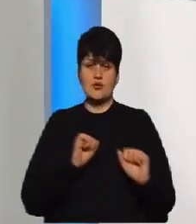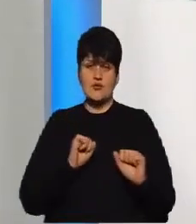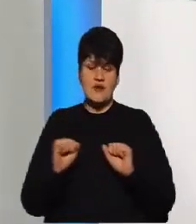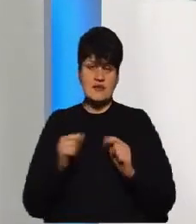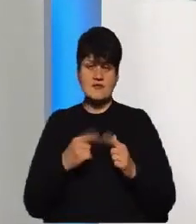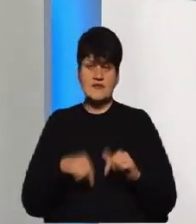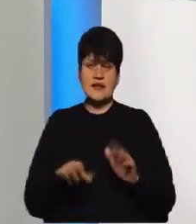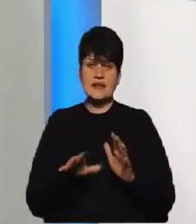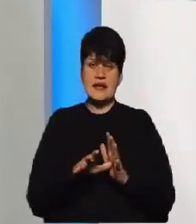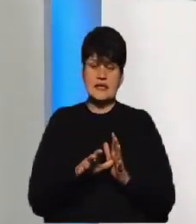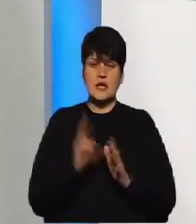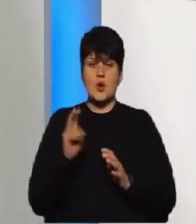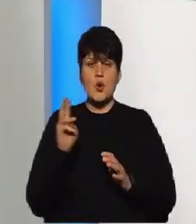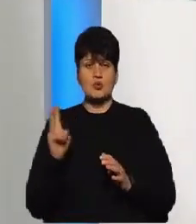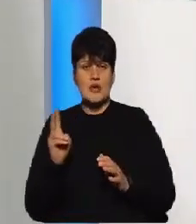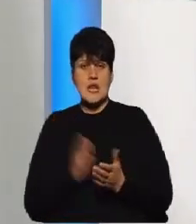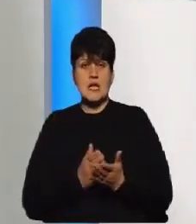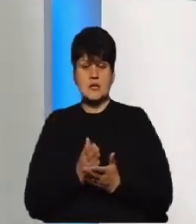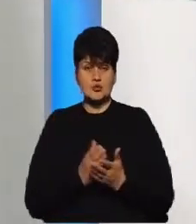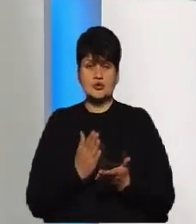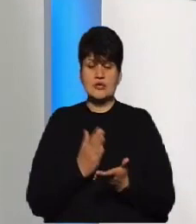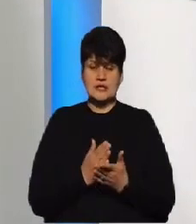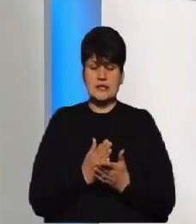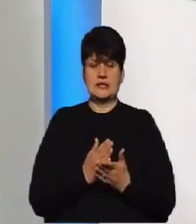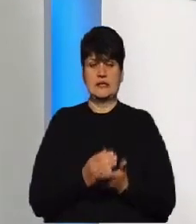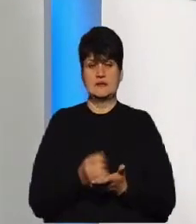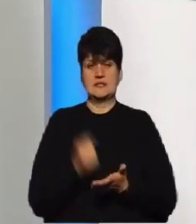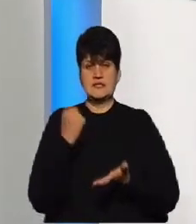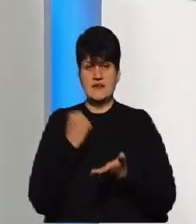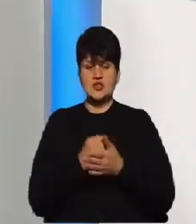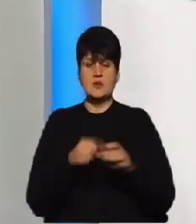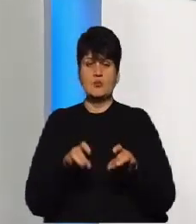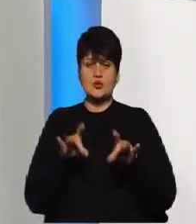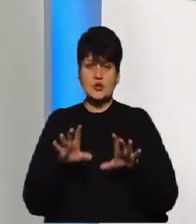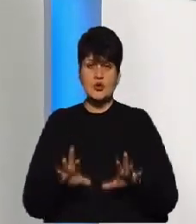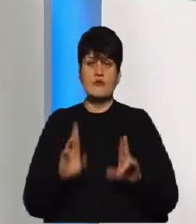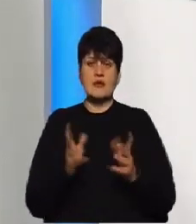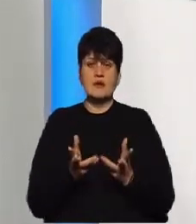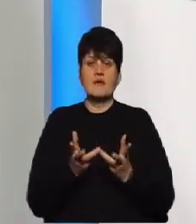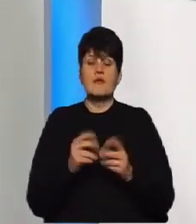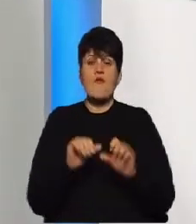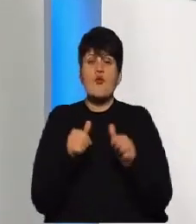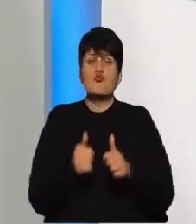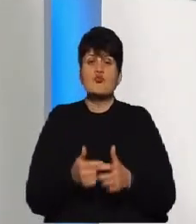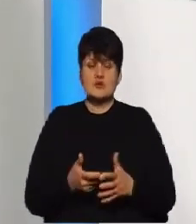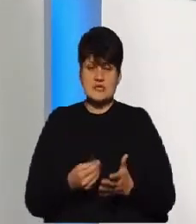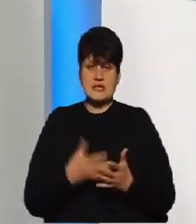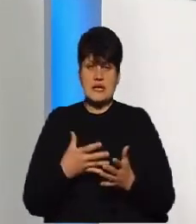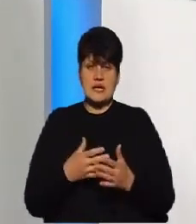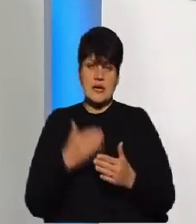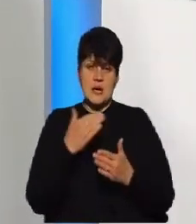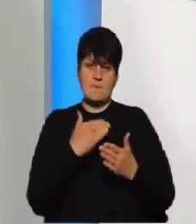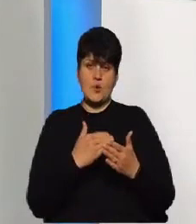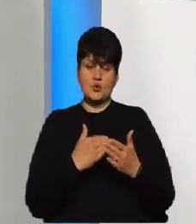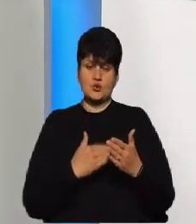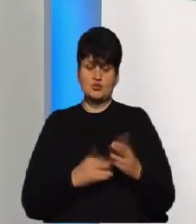Є затверджені постанови про встановлення тарифів, тобто порядок формування тарифів і порядок процедури про встановлення тарифів,